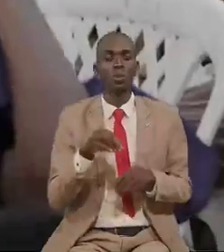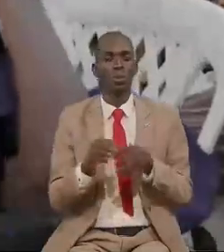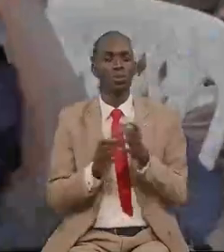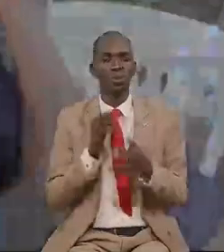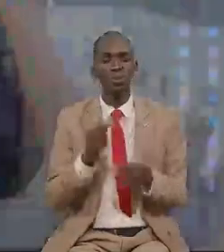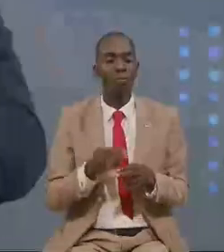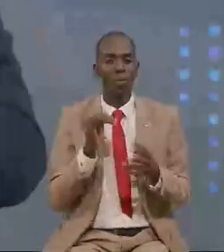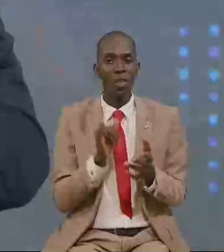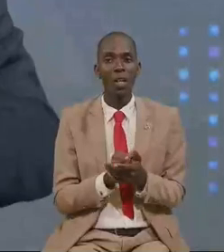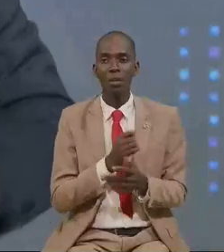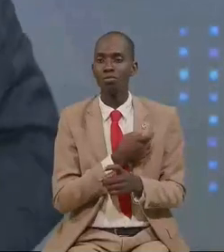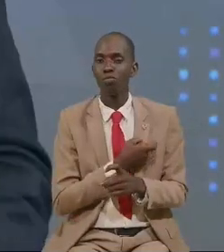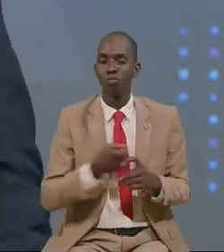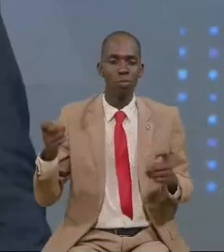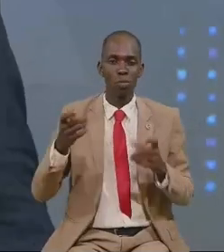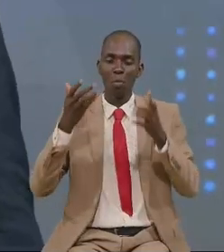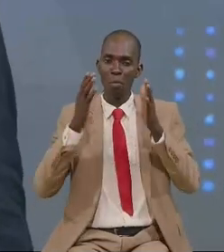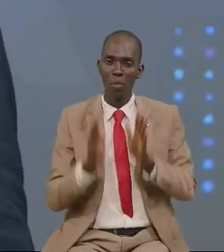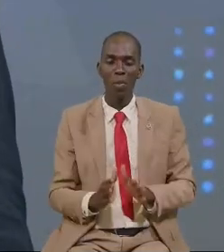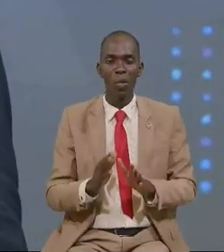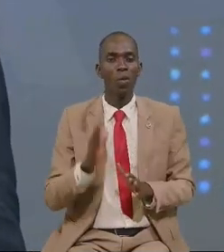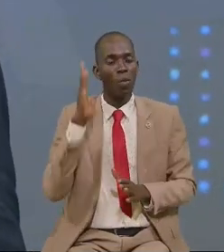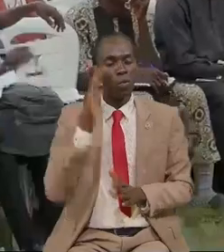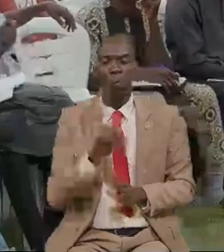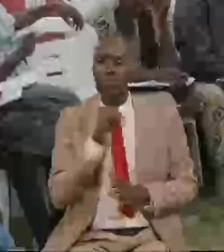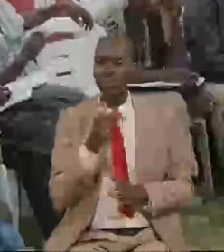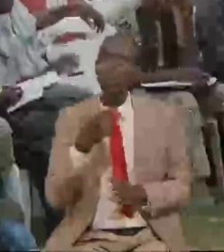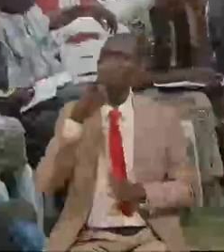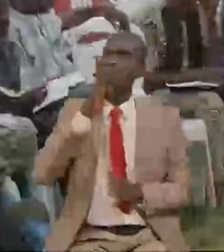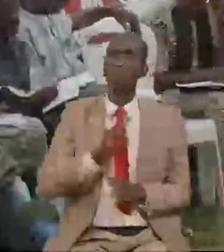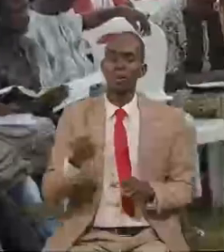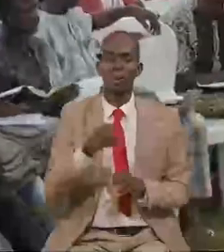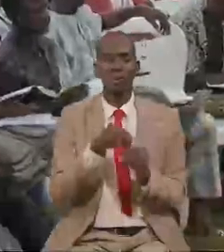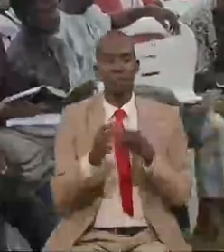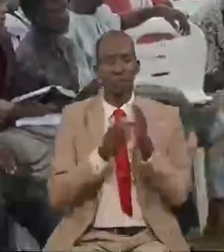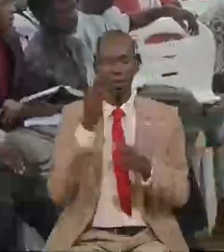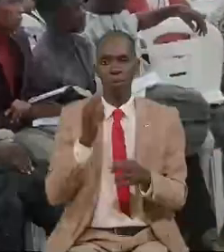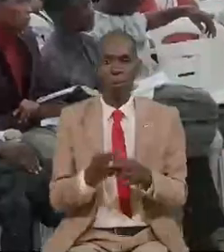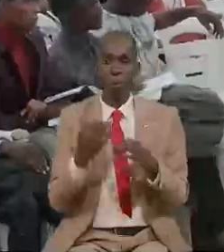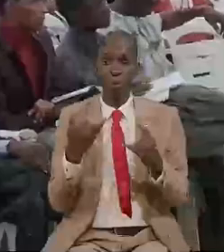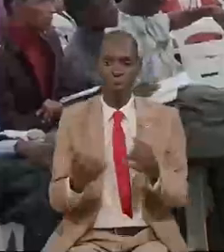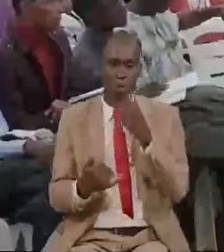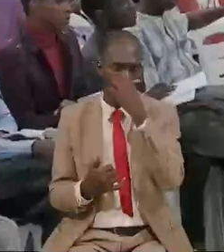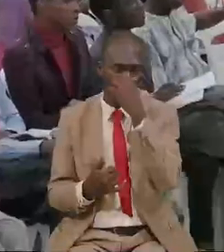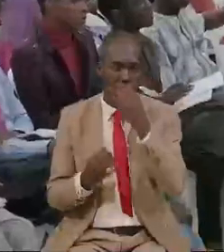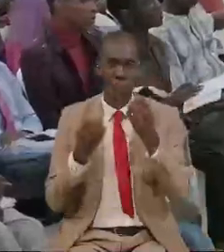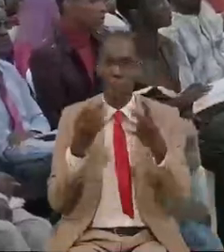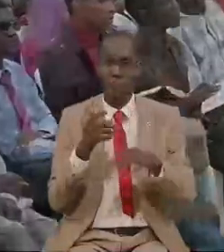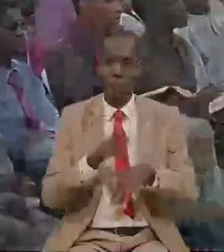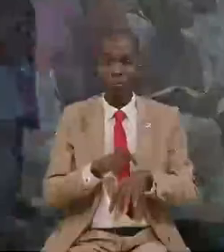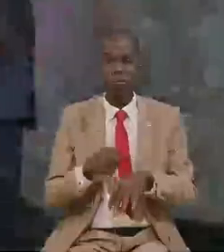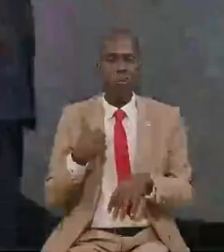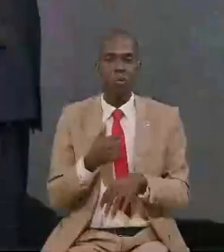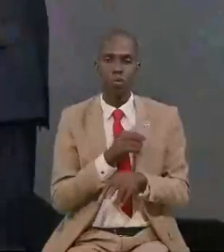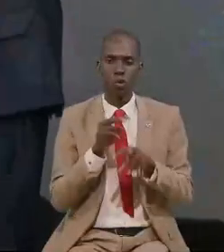Cet homme violent ne peut pas vous dévorer. Maintenant, vous savez, à plusieurs reprises, nous regardons les visages